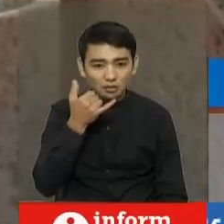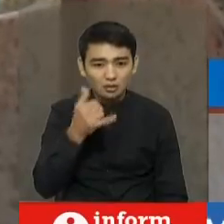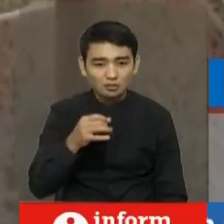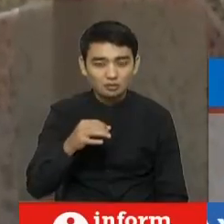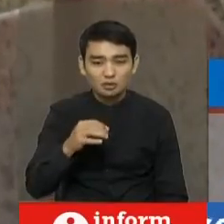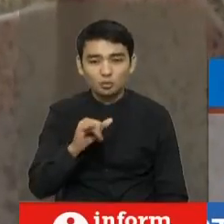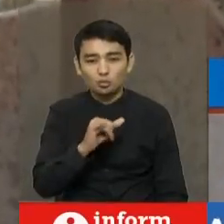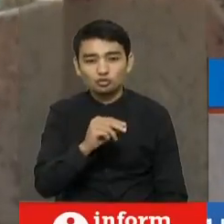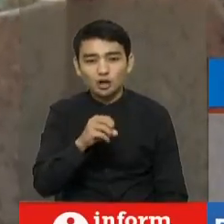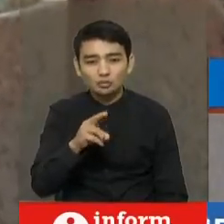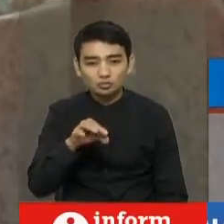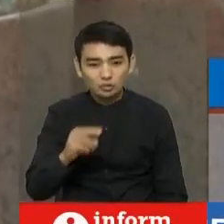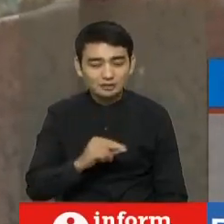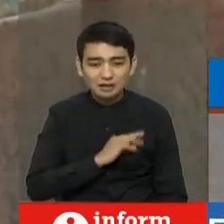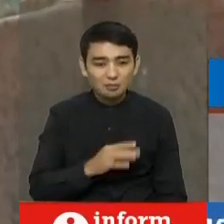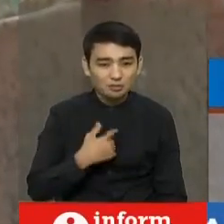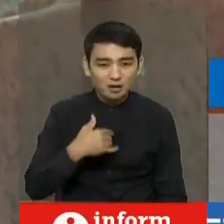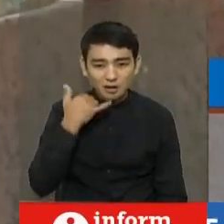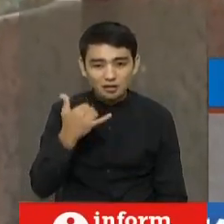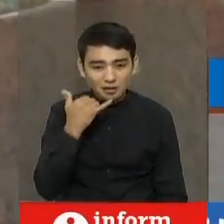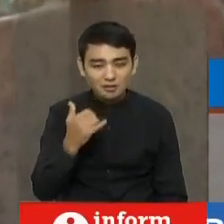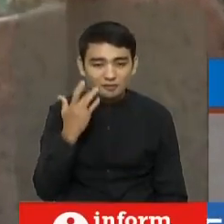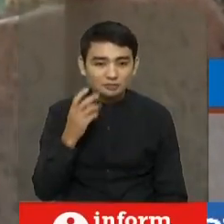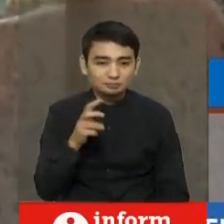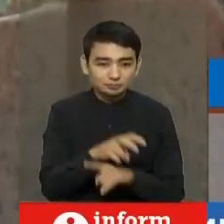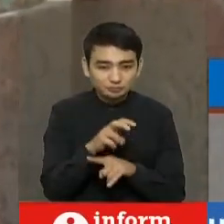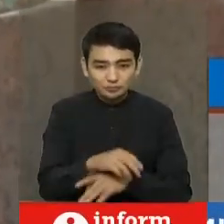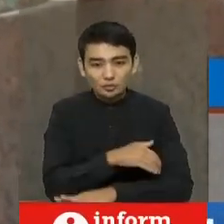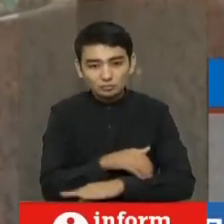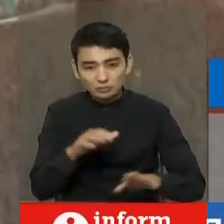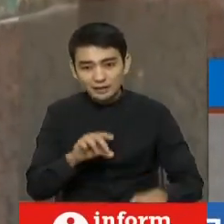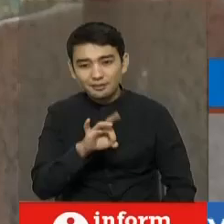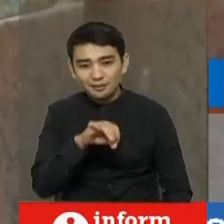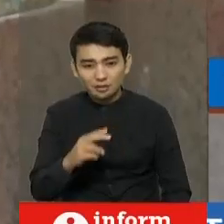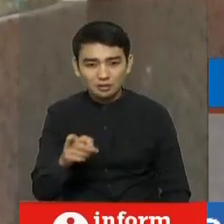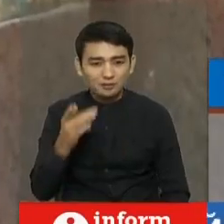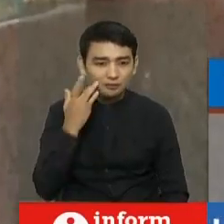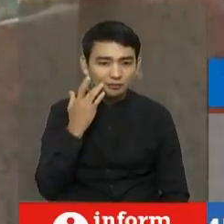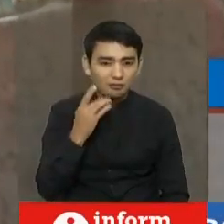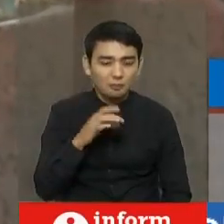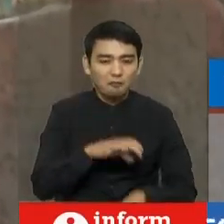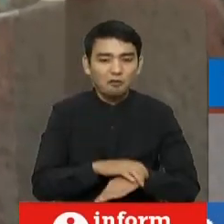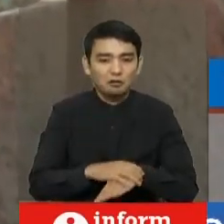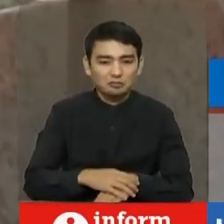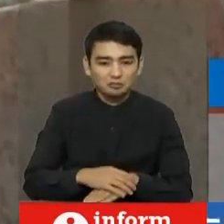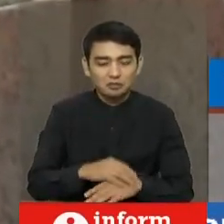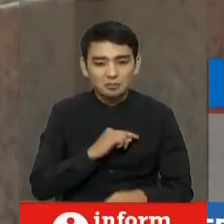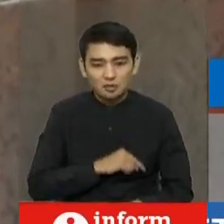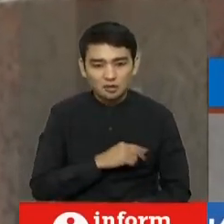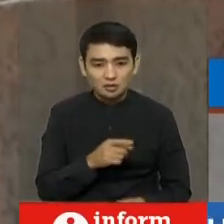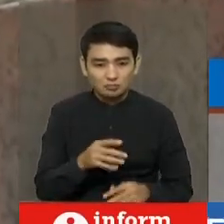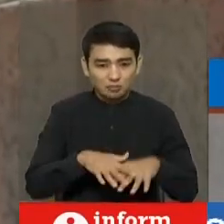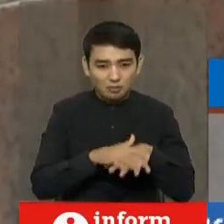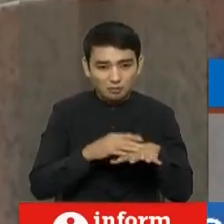Наши участковые вообще не работают. Могли бы проводить рейды по улицам. Они, как всегда, работают постфактум. Такую толпу сложно же